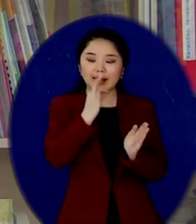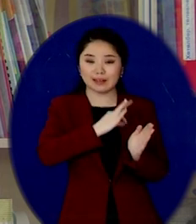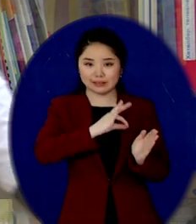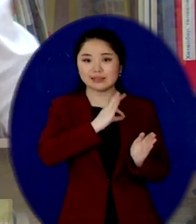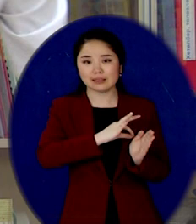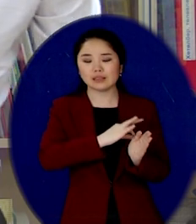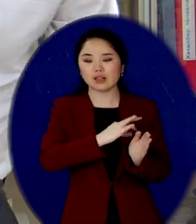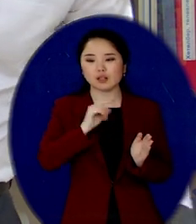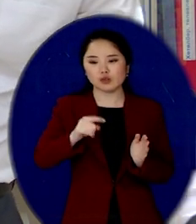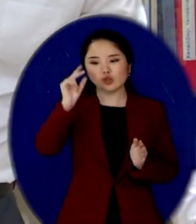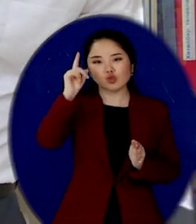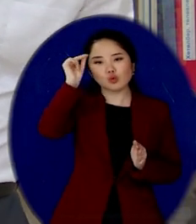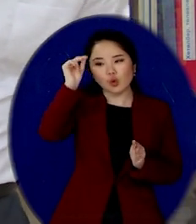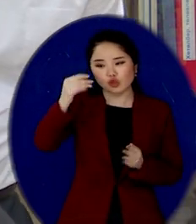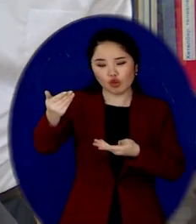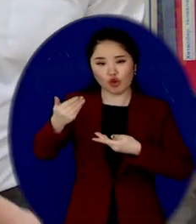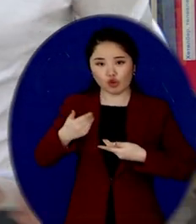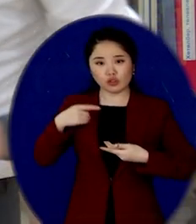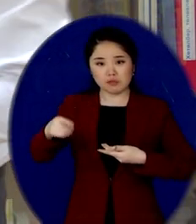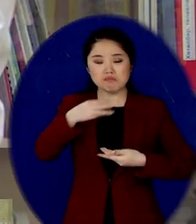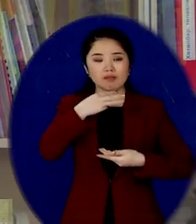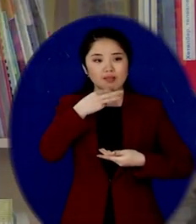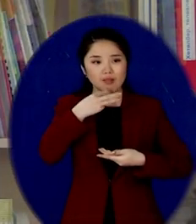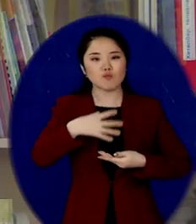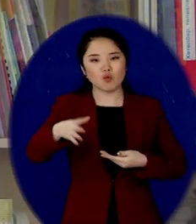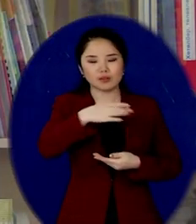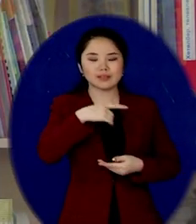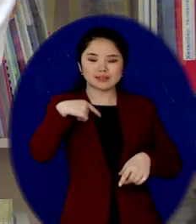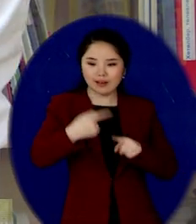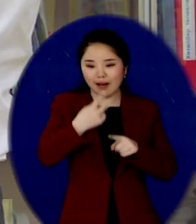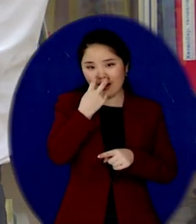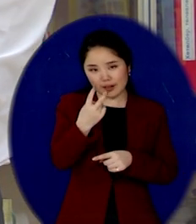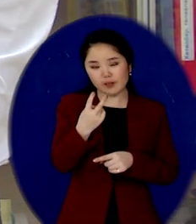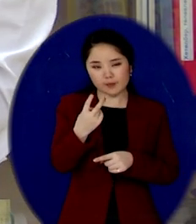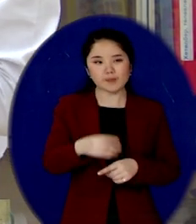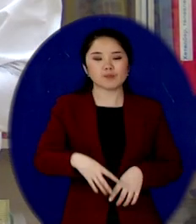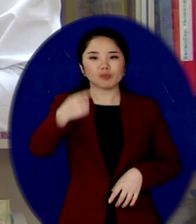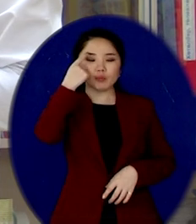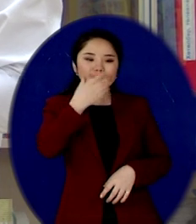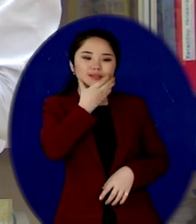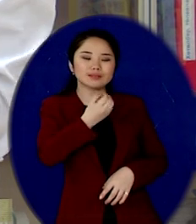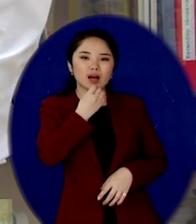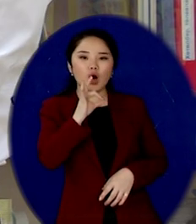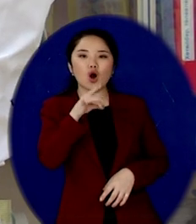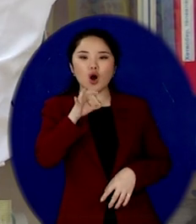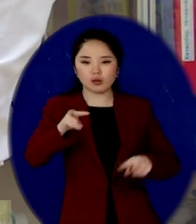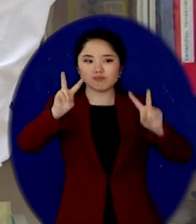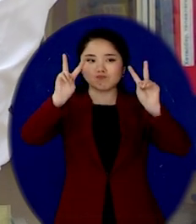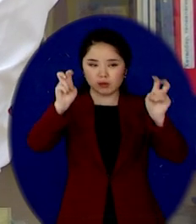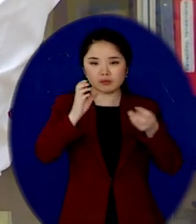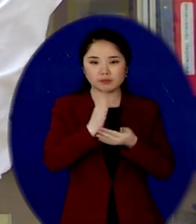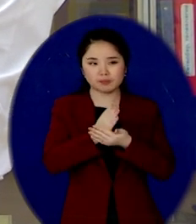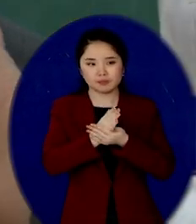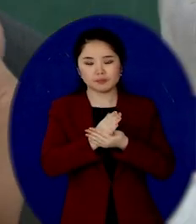ашиглаад нэгэн сурагчийн хийсэн мэдээллийг бүгдээрээ харцгаая. Монголын сайхан орон гэсэн